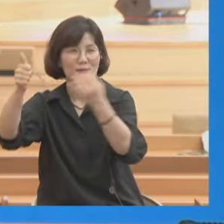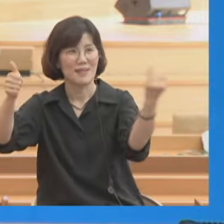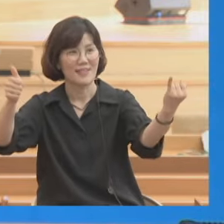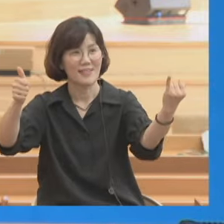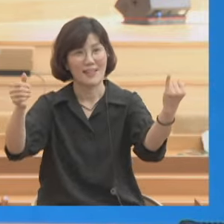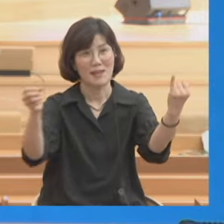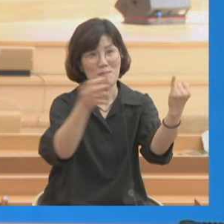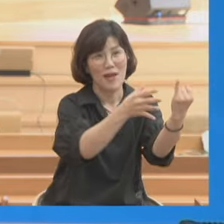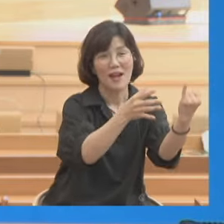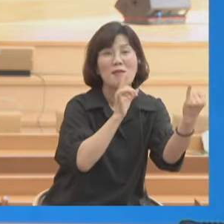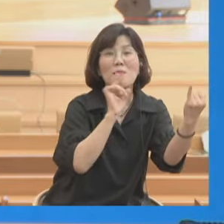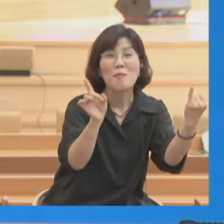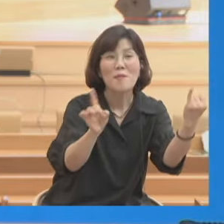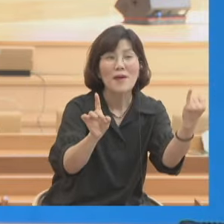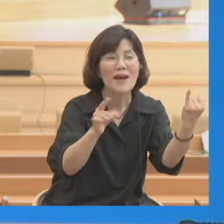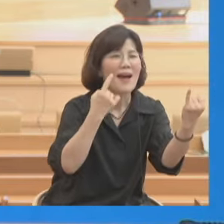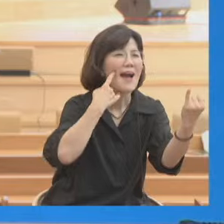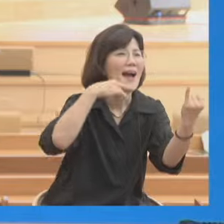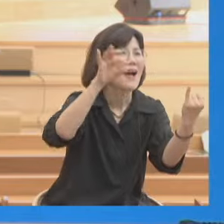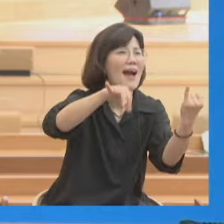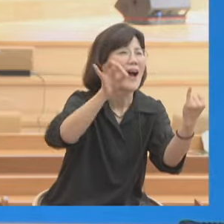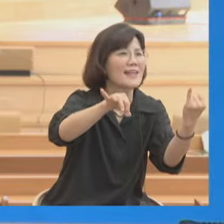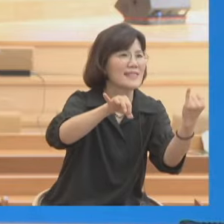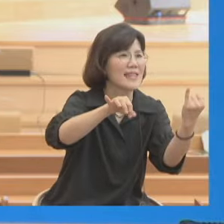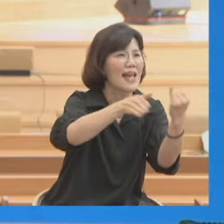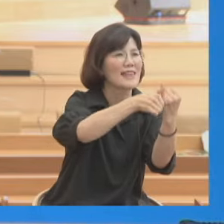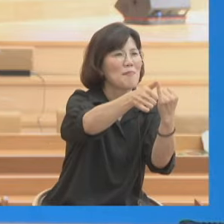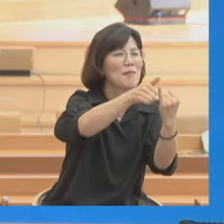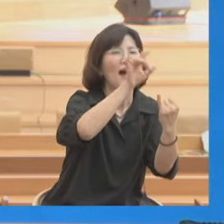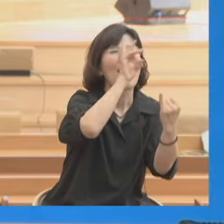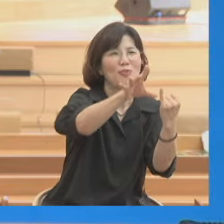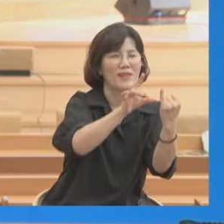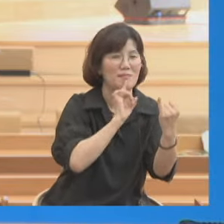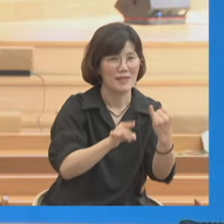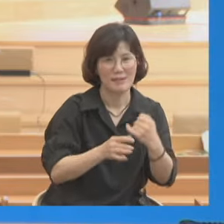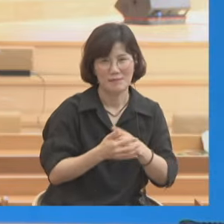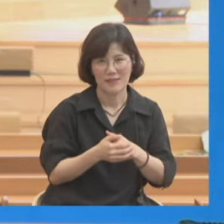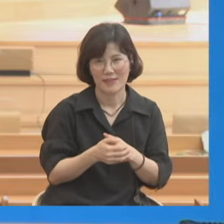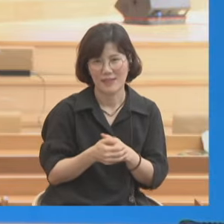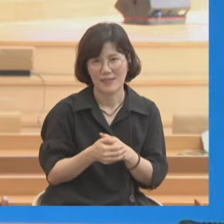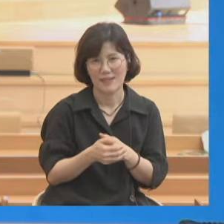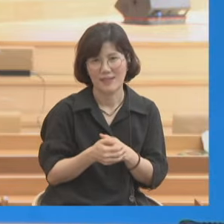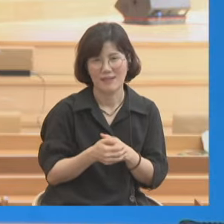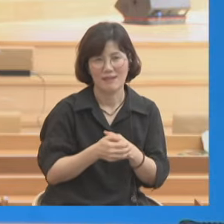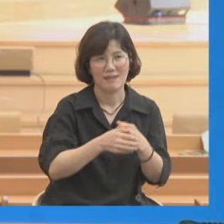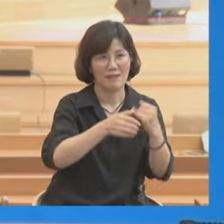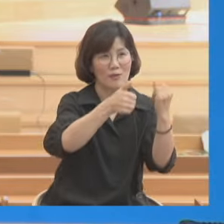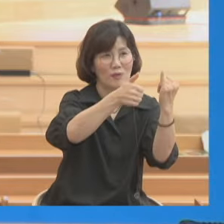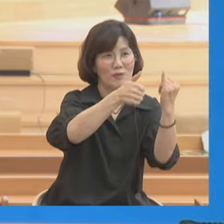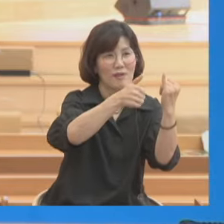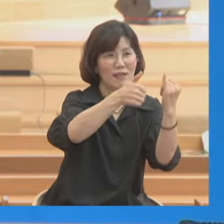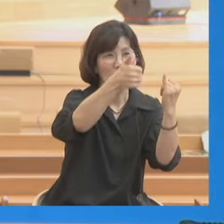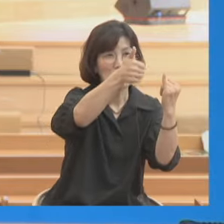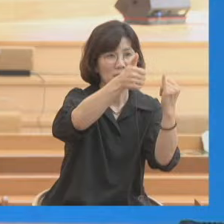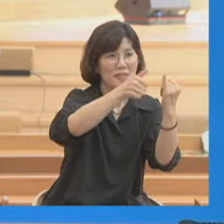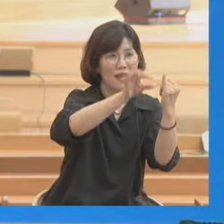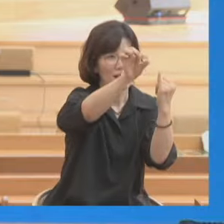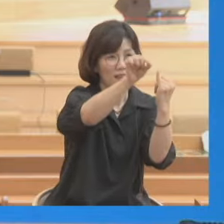뭐예요? 가짜 남편은 안 된다 그 말이에요. 또 다른 남자 꺼다 붙인다고 되는 게